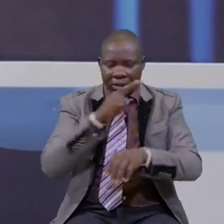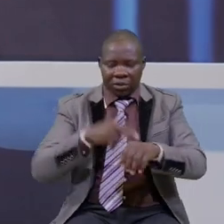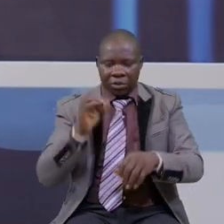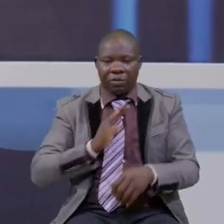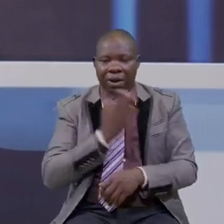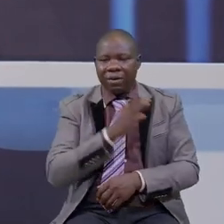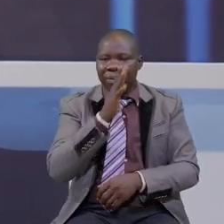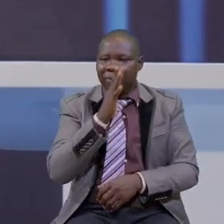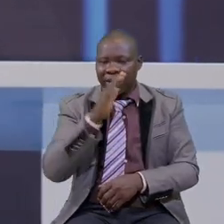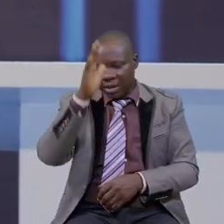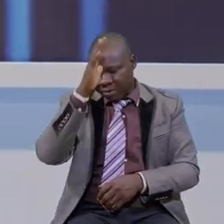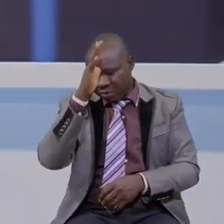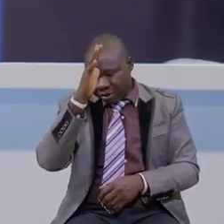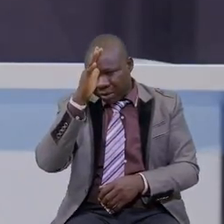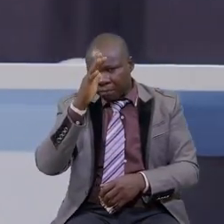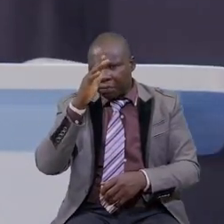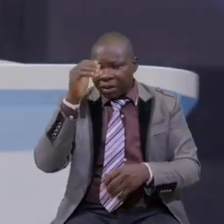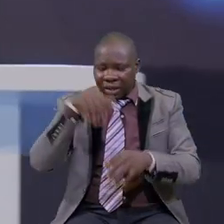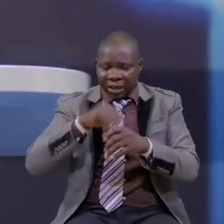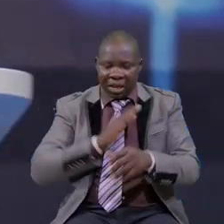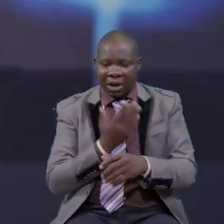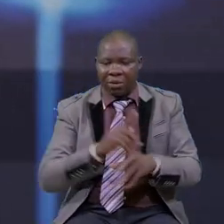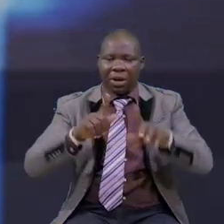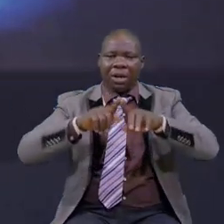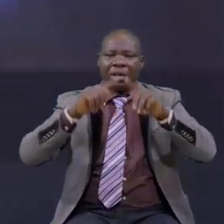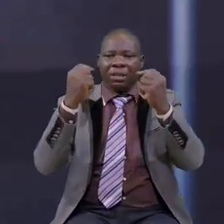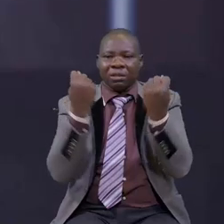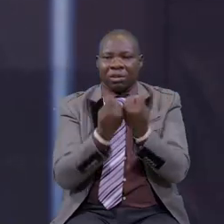notre tribu. Notre tribu,